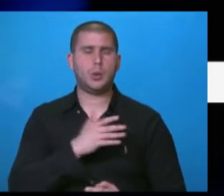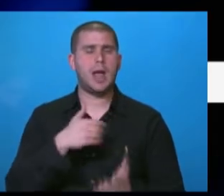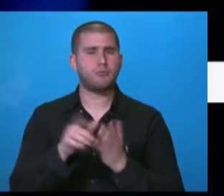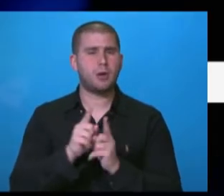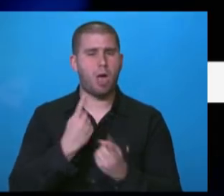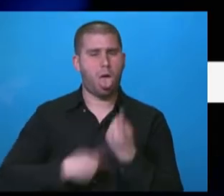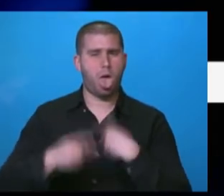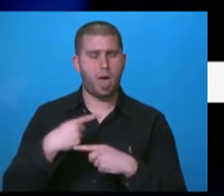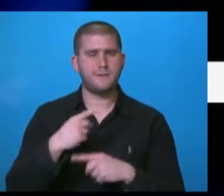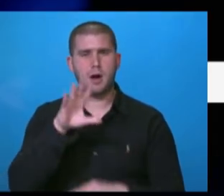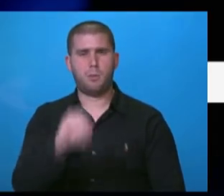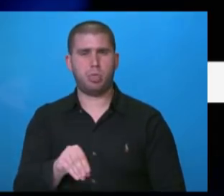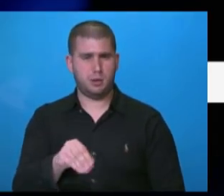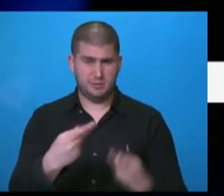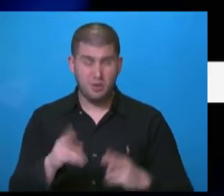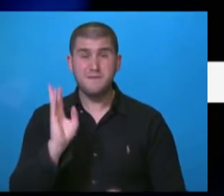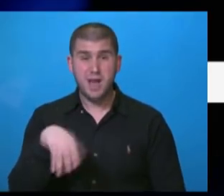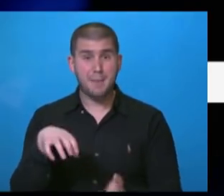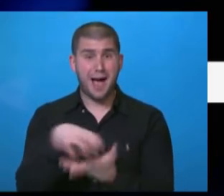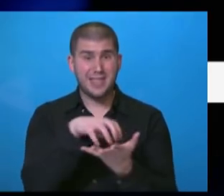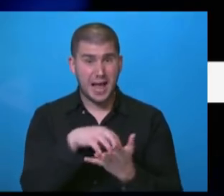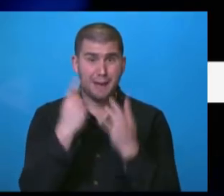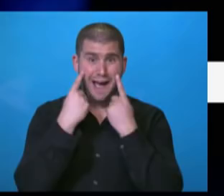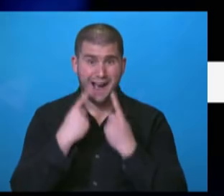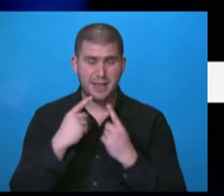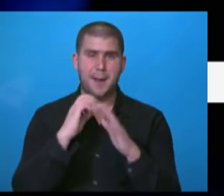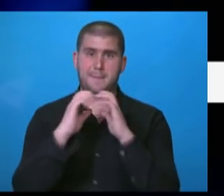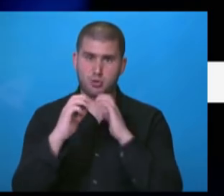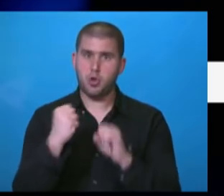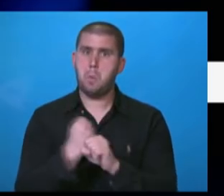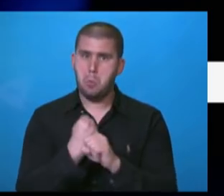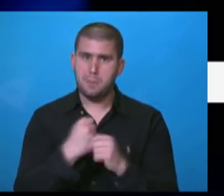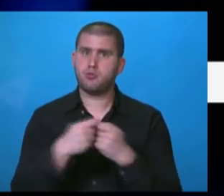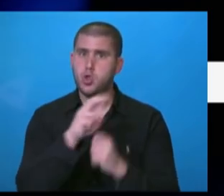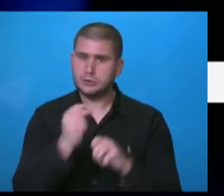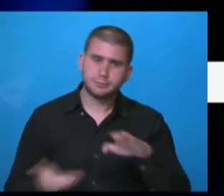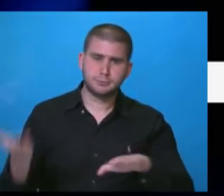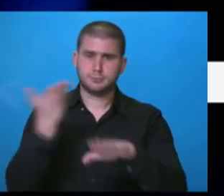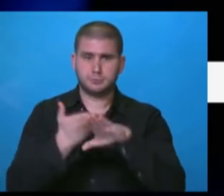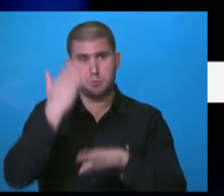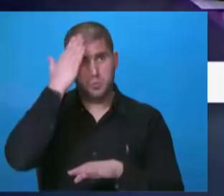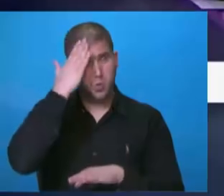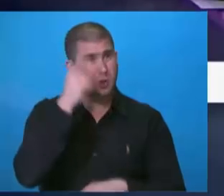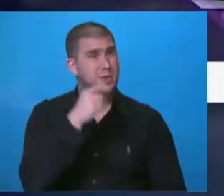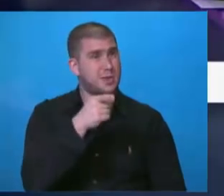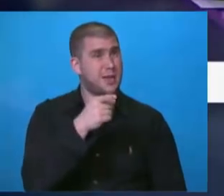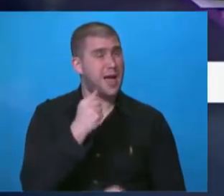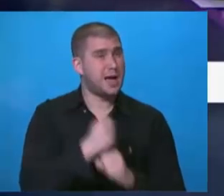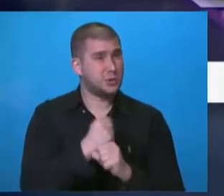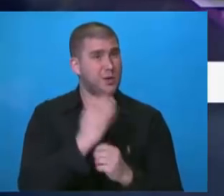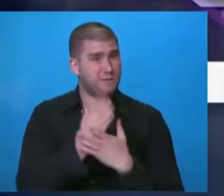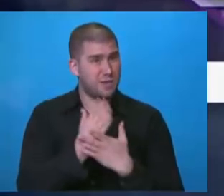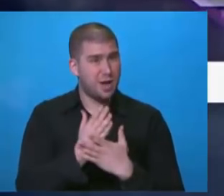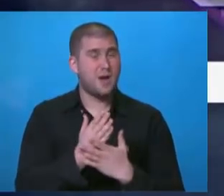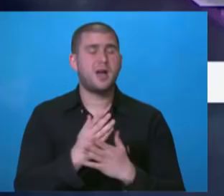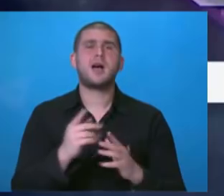וההסתרה וההשתקה, וגם לאתרים החרדים, כלי תקשורת שפועלים בנושא ומעלים את המודעות לעניין הזה. מסו פולו-אפ אגב, לידיעה שלך? לא. זה לא.